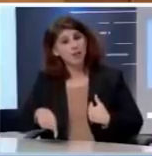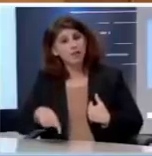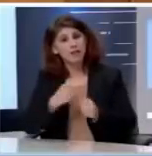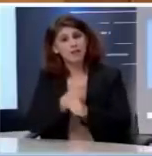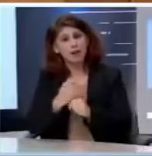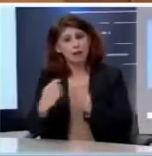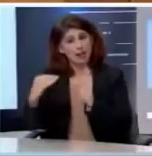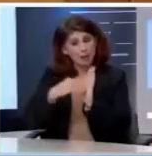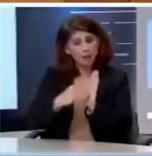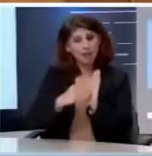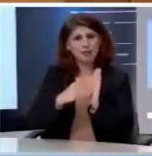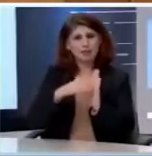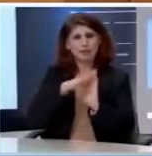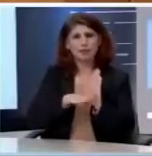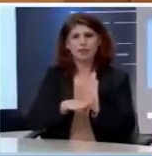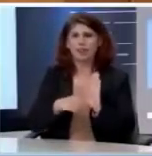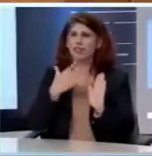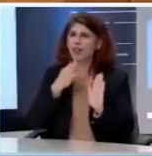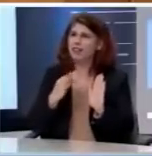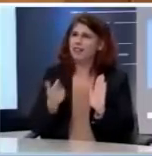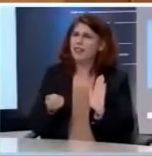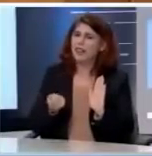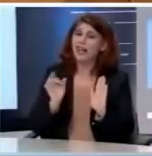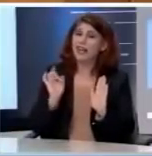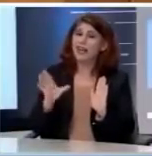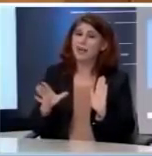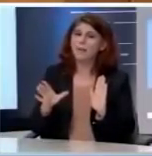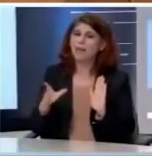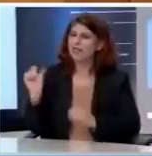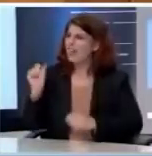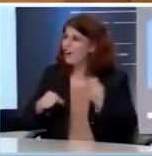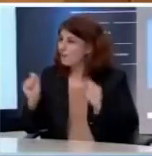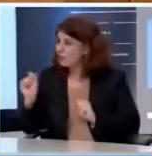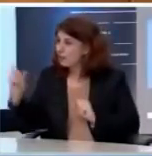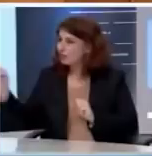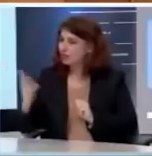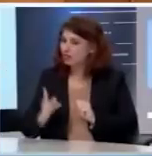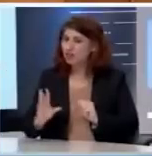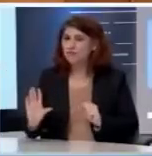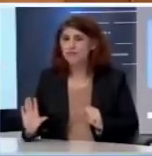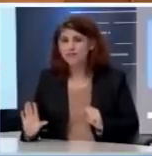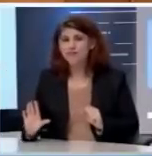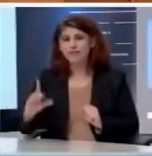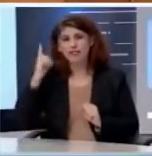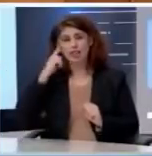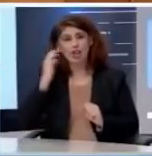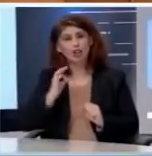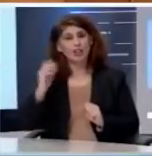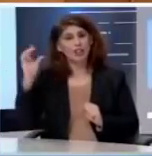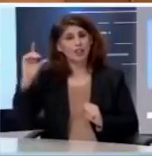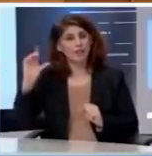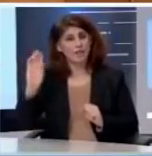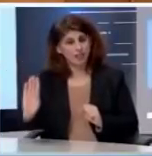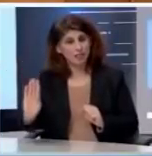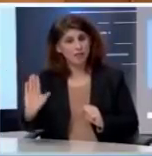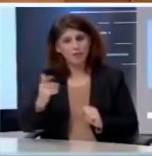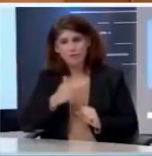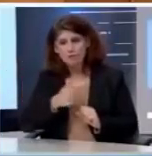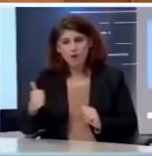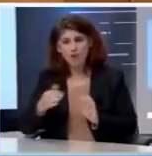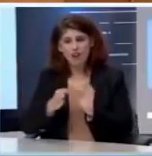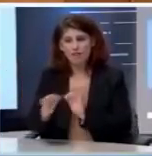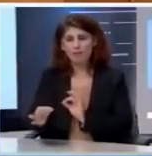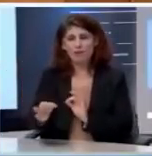μπει. Άρα δεν έκανα καμία διαφωνία με την Τρόικα. κατά τη λογική του κυρίου Βαξεβάνη, απλώς